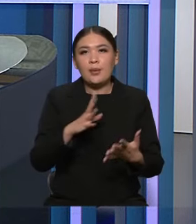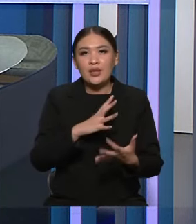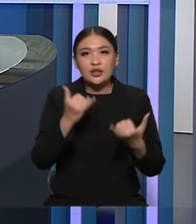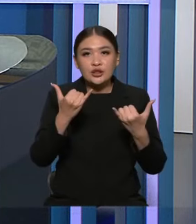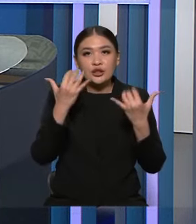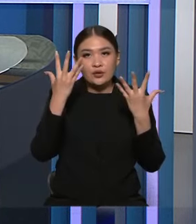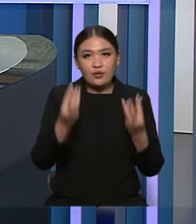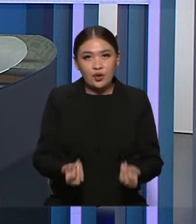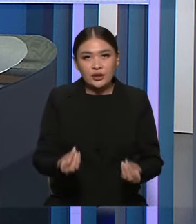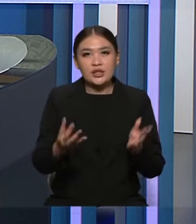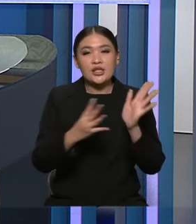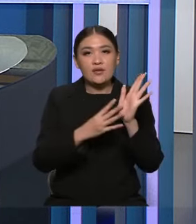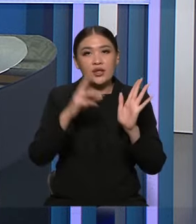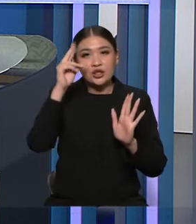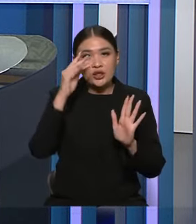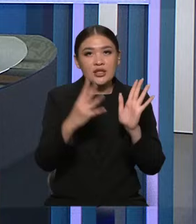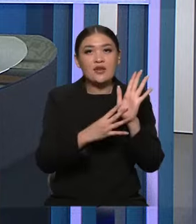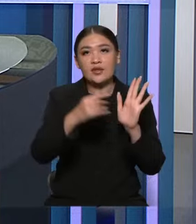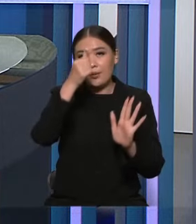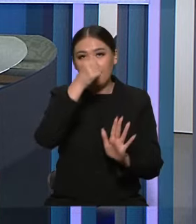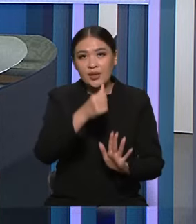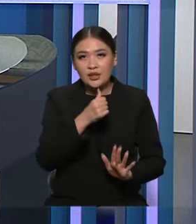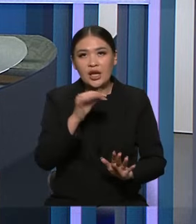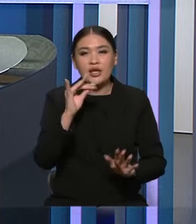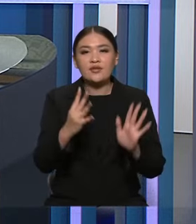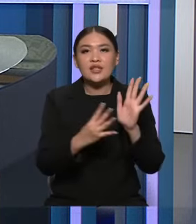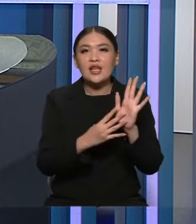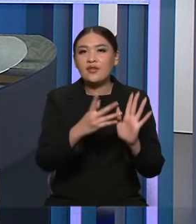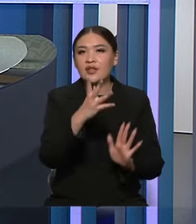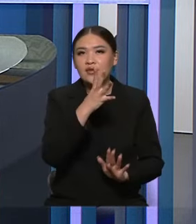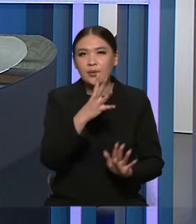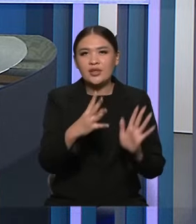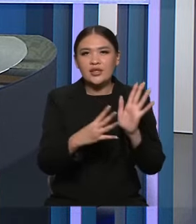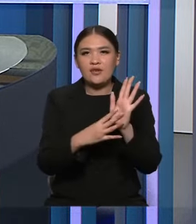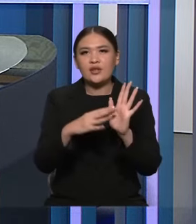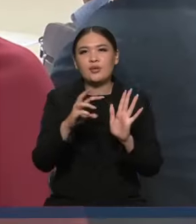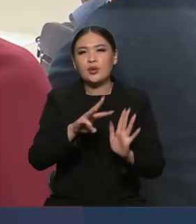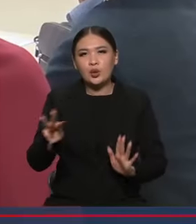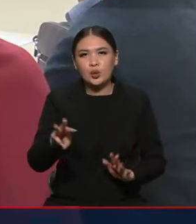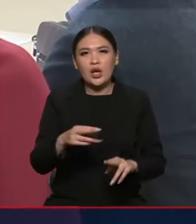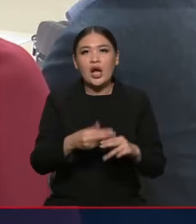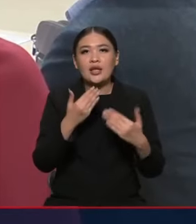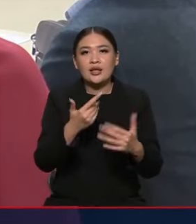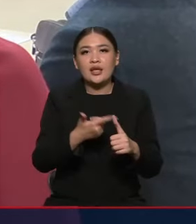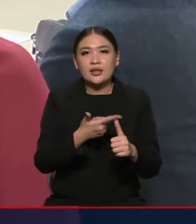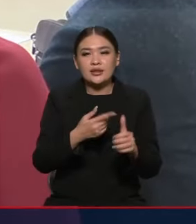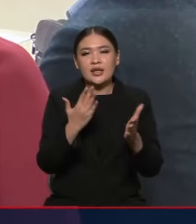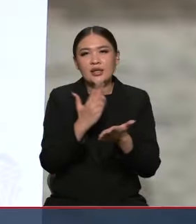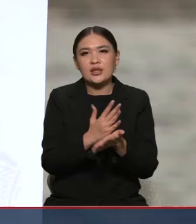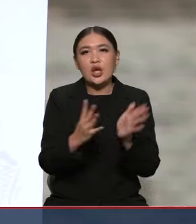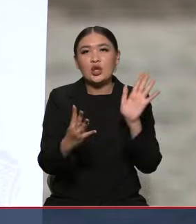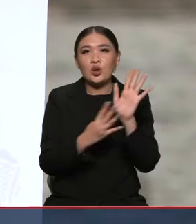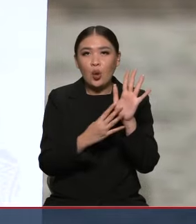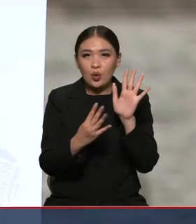именно сегодня, 9 числа 9 месяца и ровно в 9 часов 9 минут. Ведь в ее названии есть цифра 9.